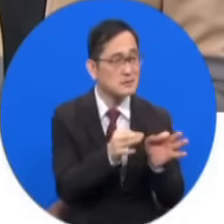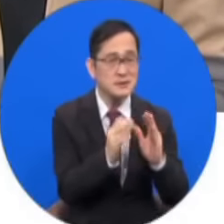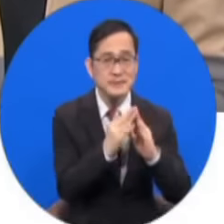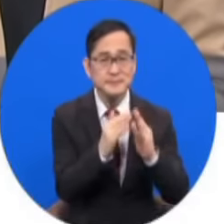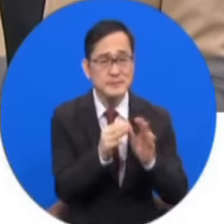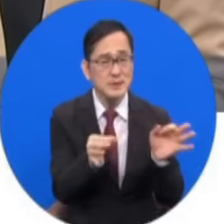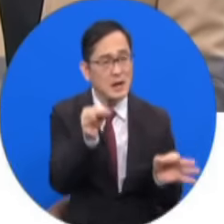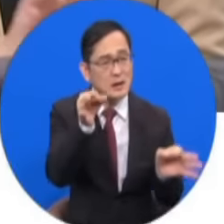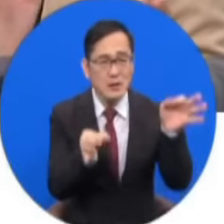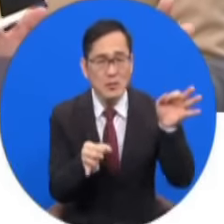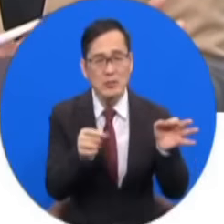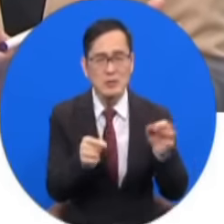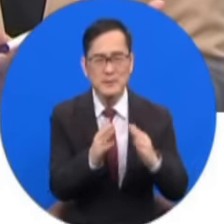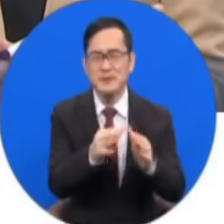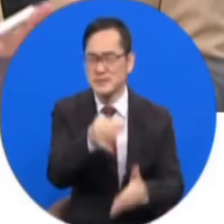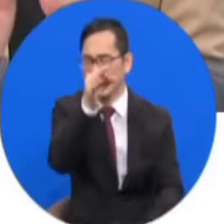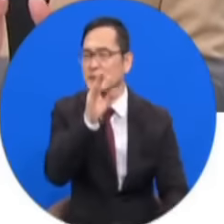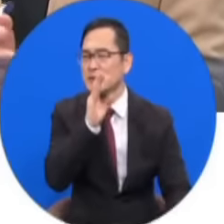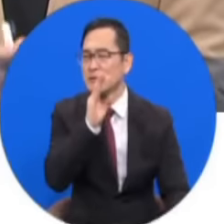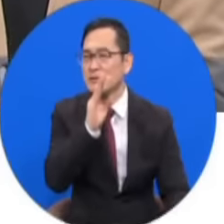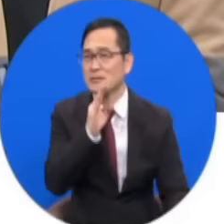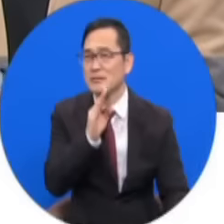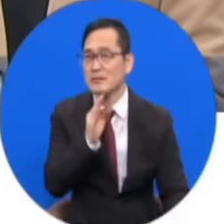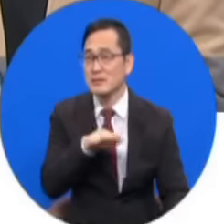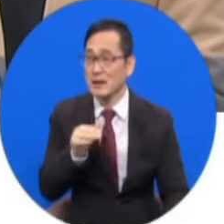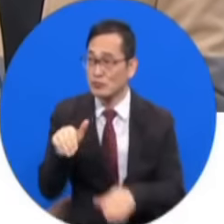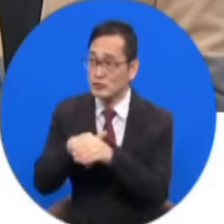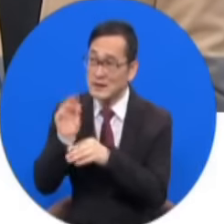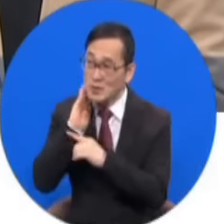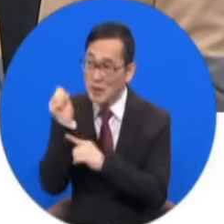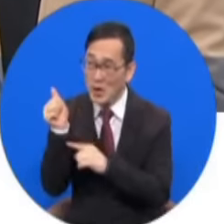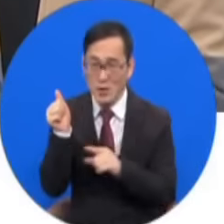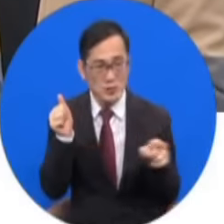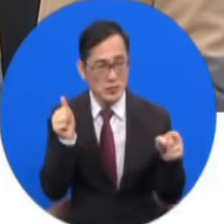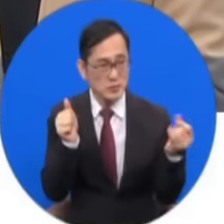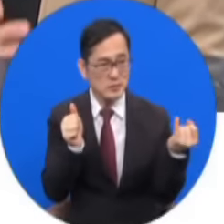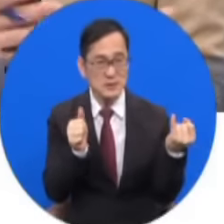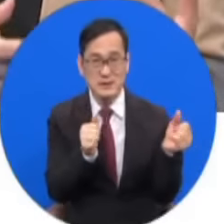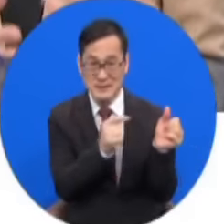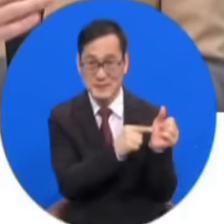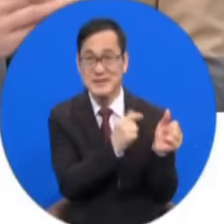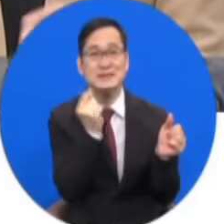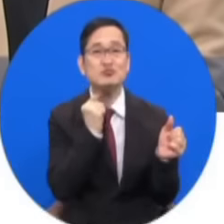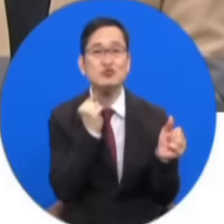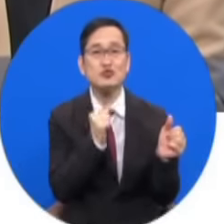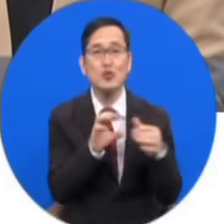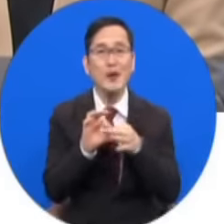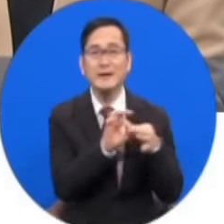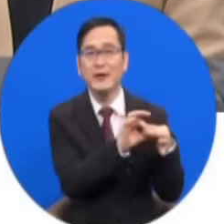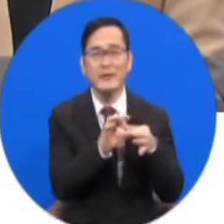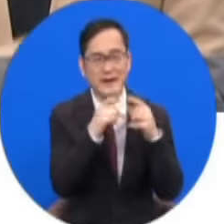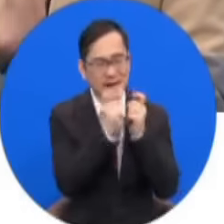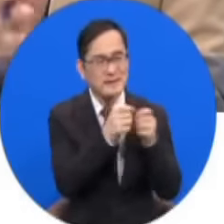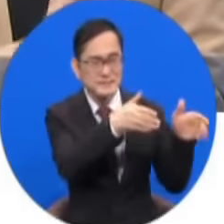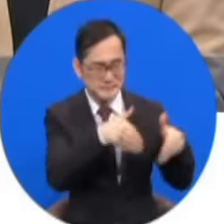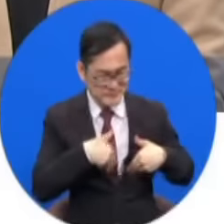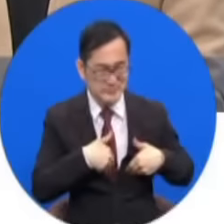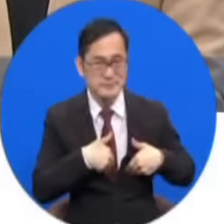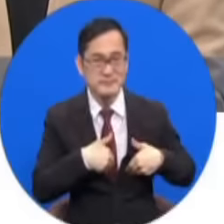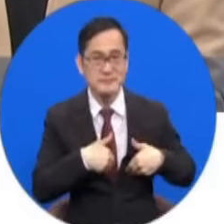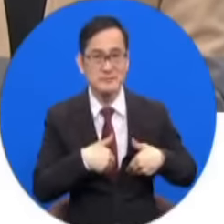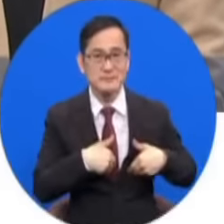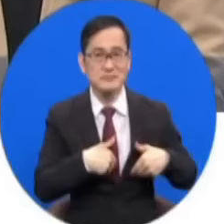아닙니다만 어쨌든 문재인 전대 대통령과 송기인 신부의 관계라는 것이 있는 것이고 그 사인간의 거래가 이루어질 때 뭐 공시